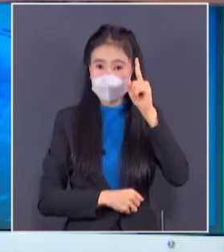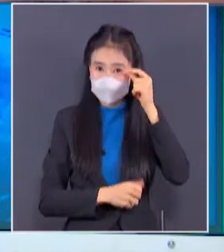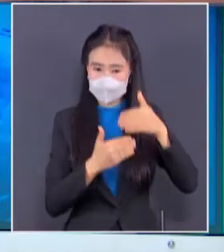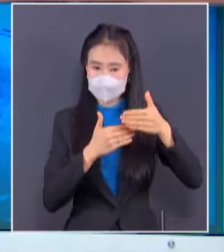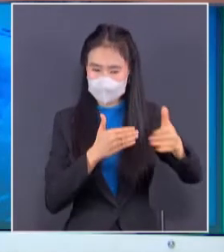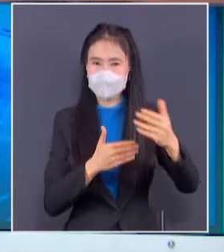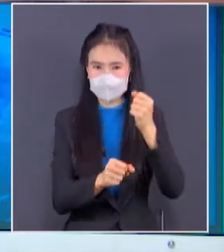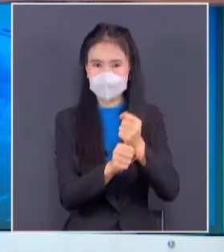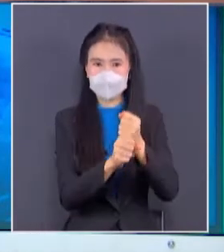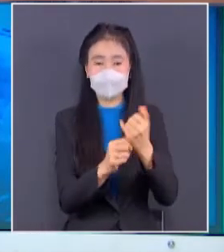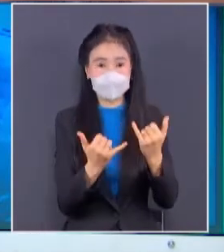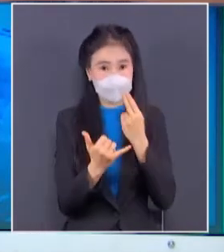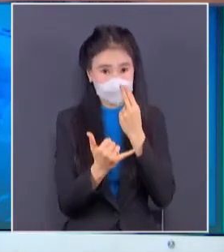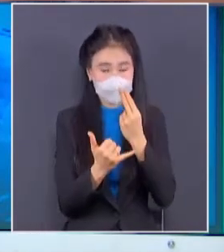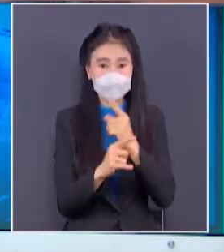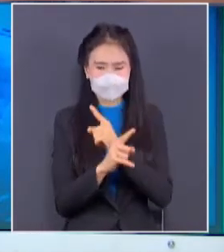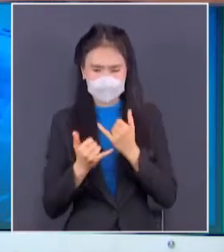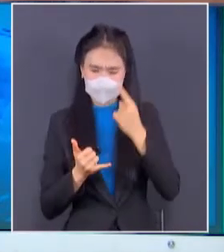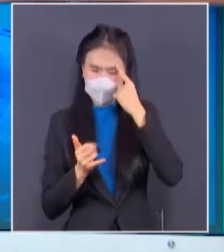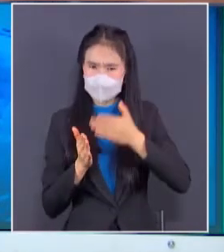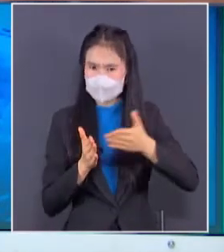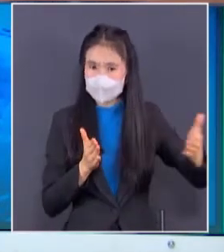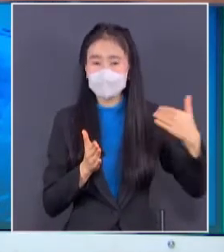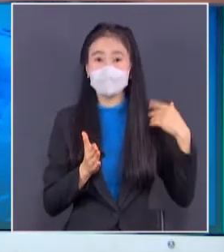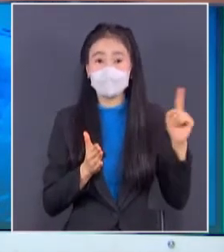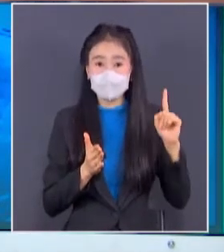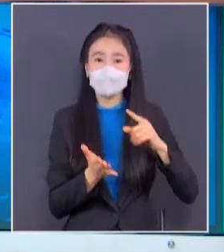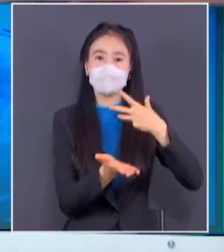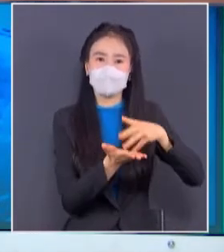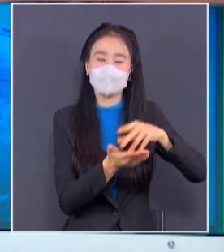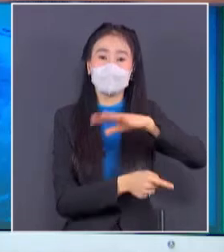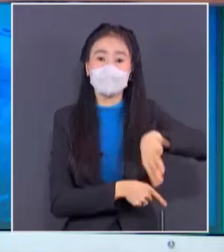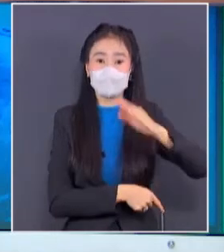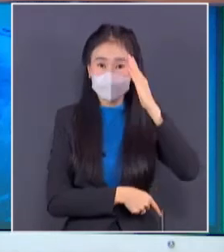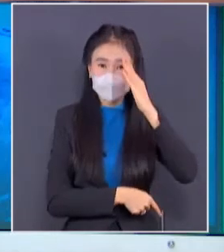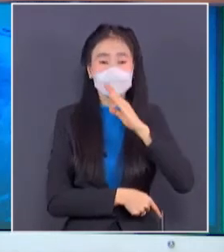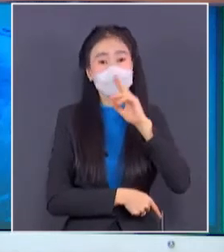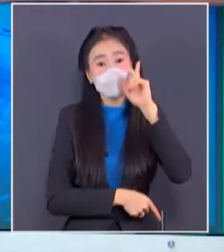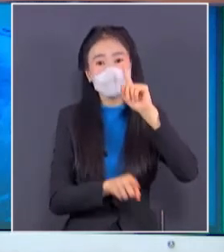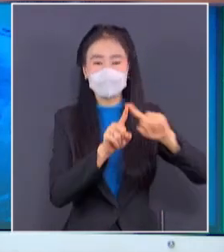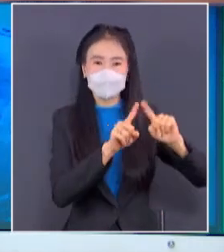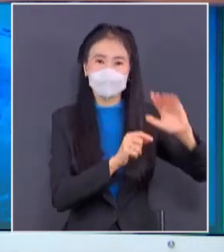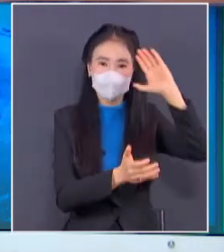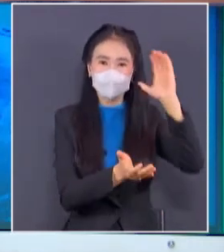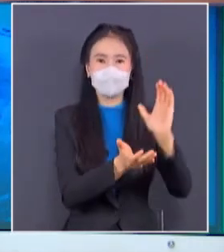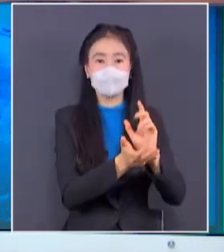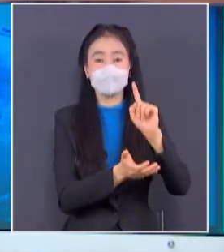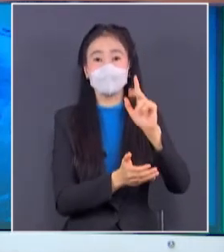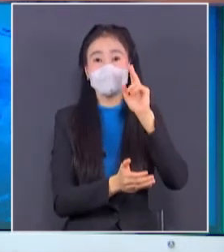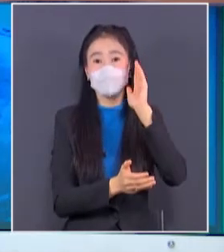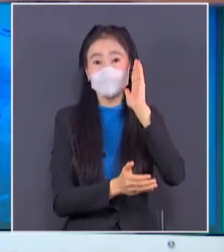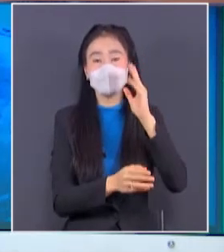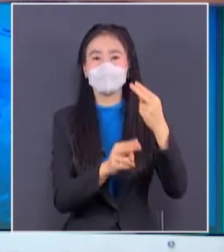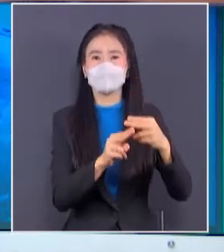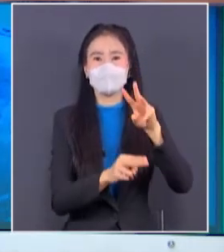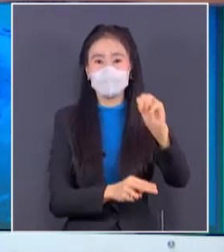องดำเนินการเดี๋ยวหลังจากนี้วันนี้ก็น่าจะมีความเคลื่อนไหวเพิ่มเติมอย่างน้อยๆการแถลงความชัดเจนของทางตำรวจกรณีของนายเอ็มที่พ